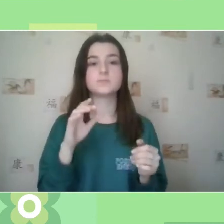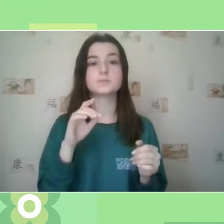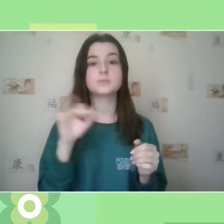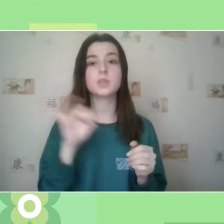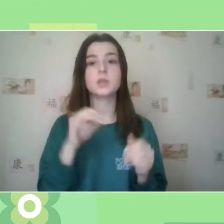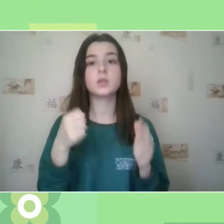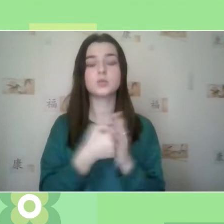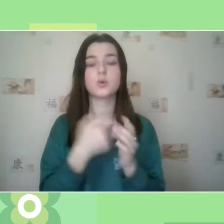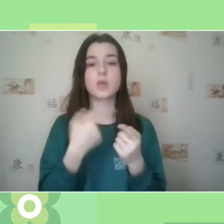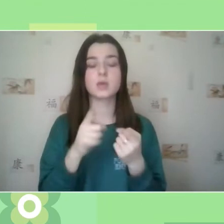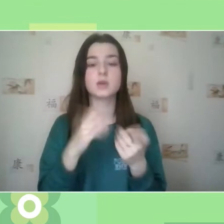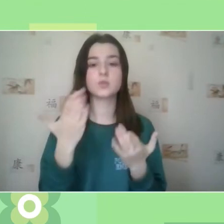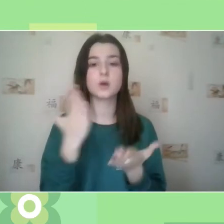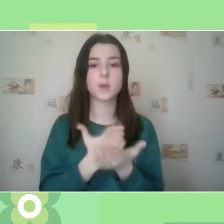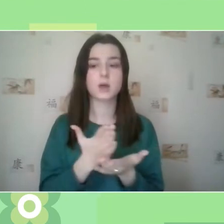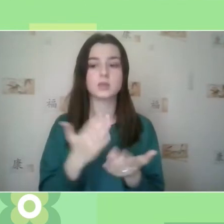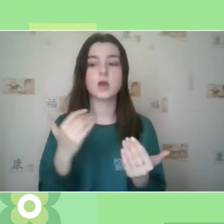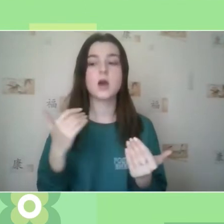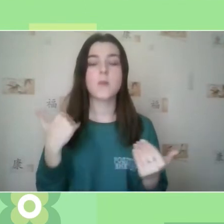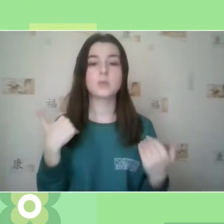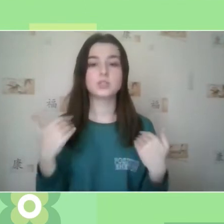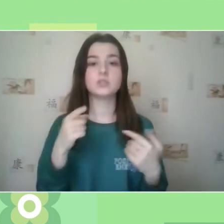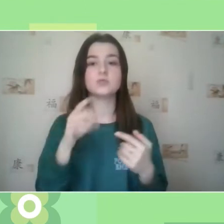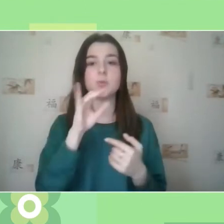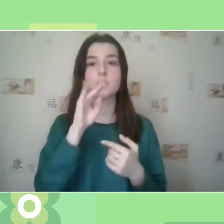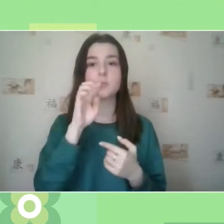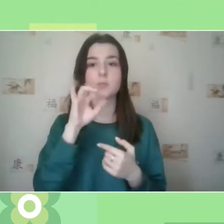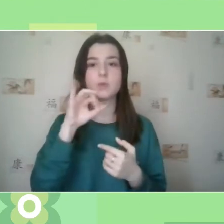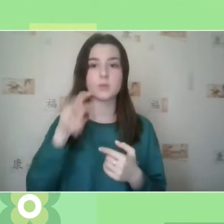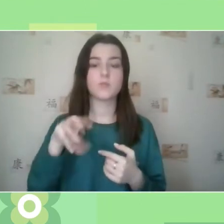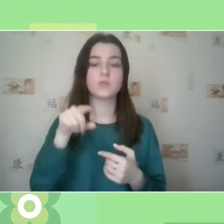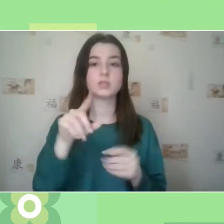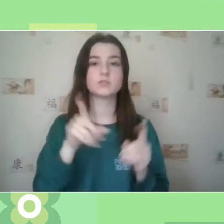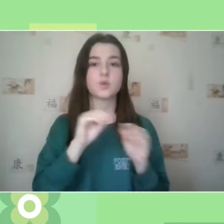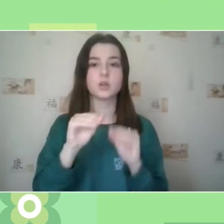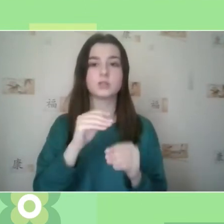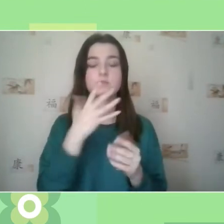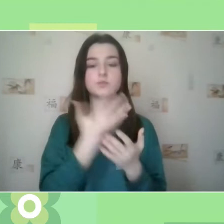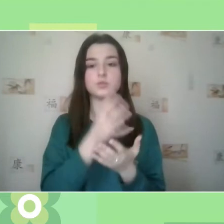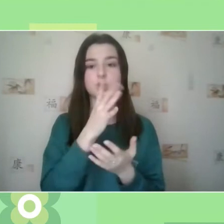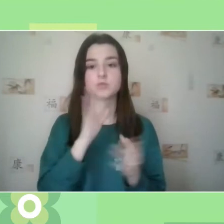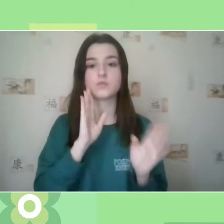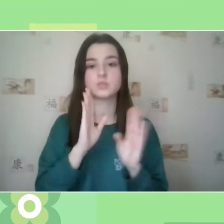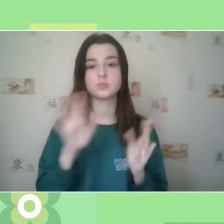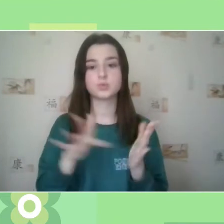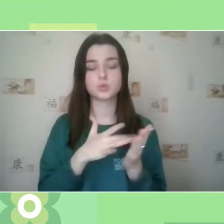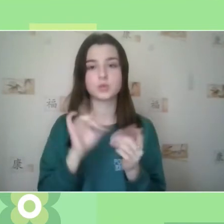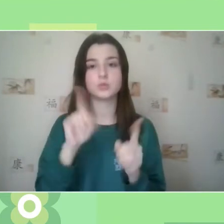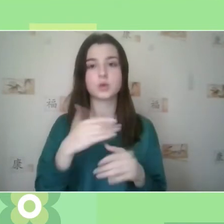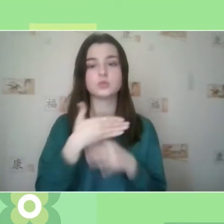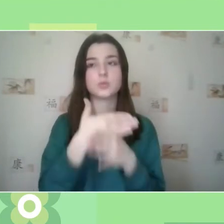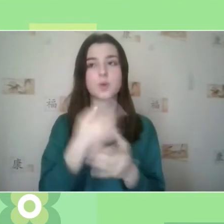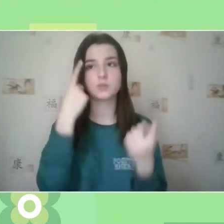і до яких я маю причетність, тому що в БІМі я створила свого часу фейсбук-сторінку і також час від часу їм допомагаю